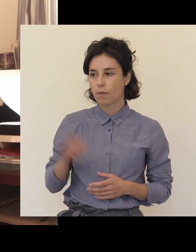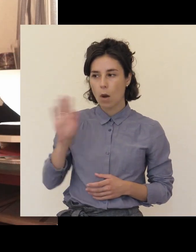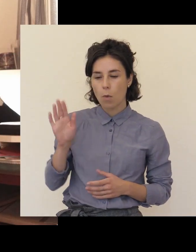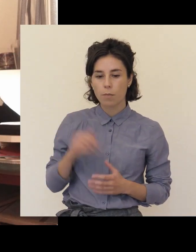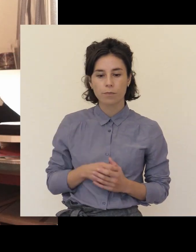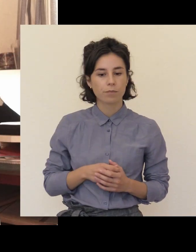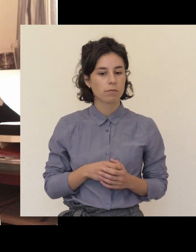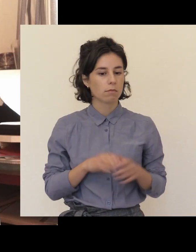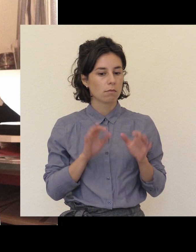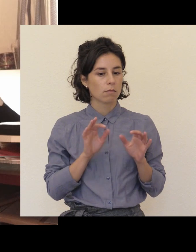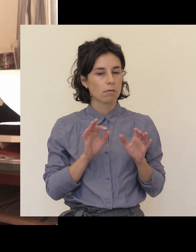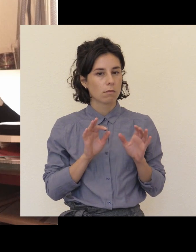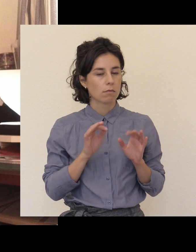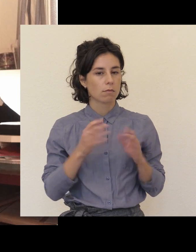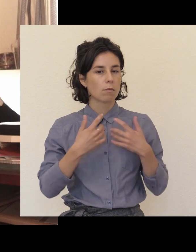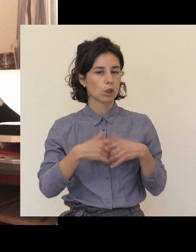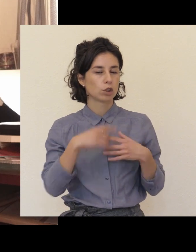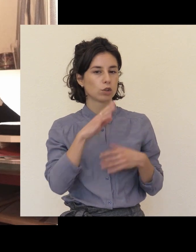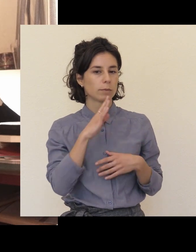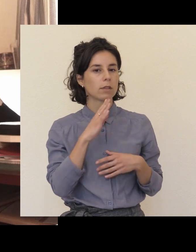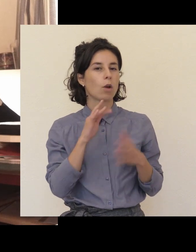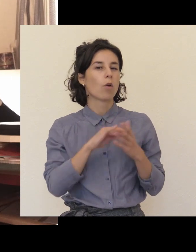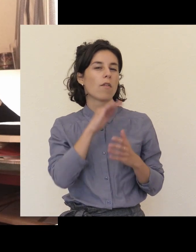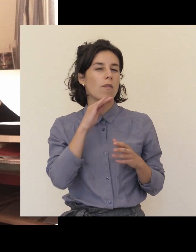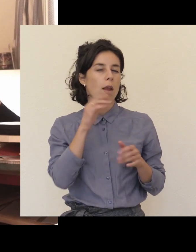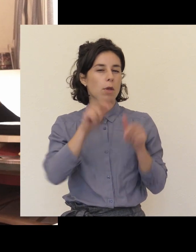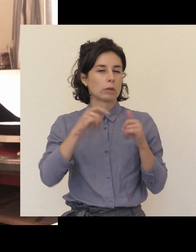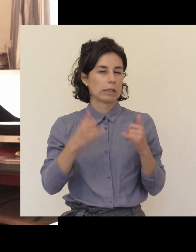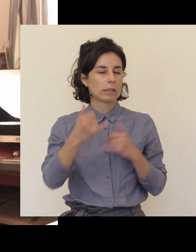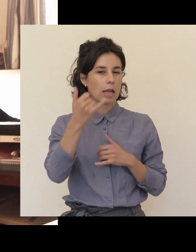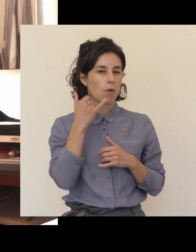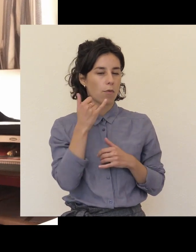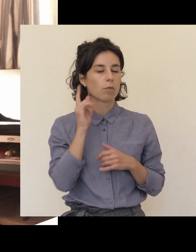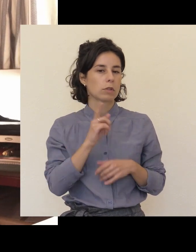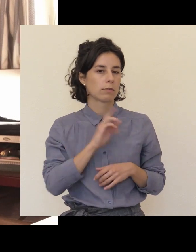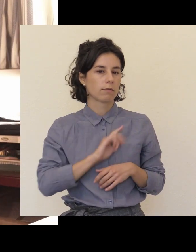Aufgrund eines hohen Aufkommens kommt es aktuell zu den Warteschleifen.